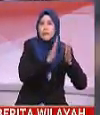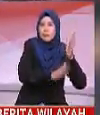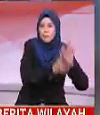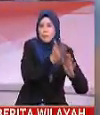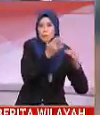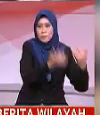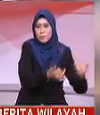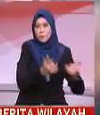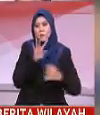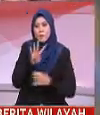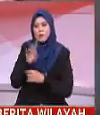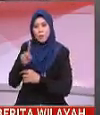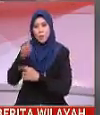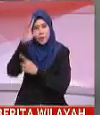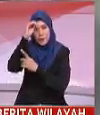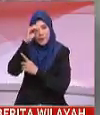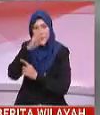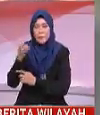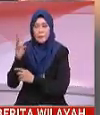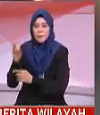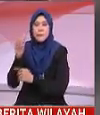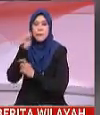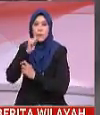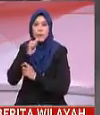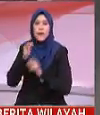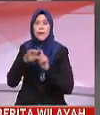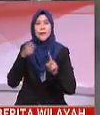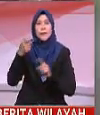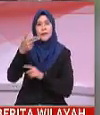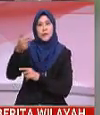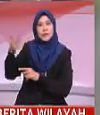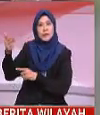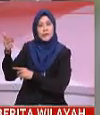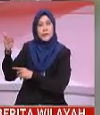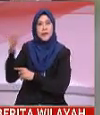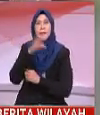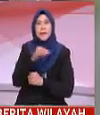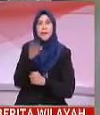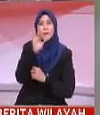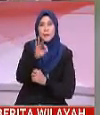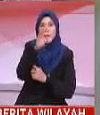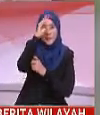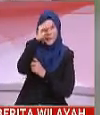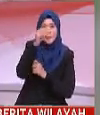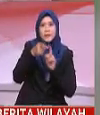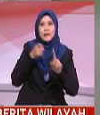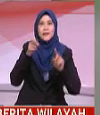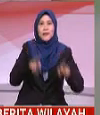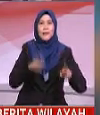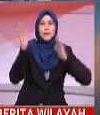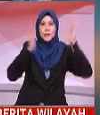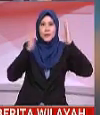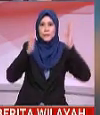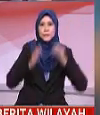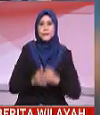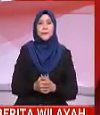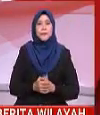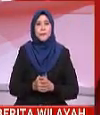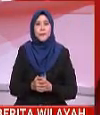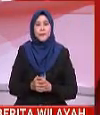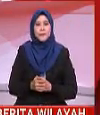melibatkan 41 lelaki dan 6 wanita warga negara Indonesia dan 9 lelaki warga tempatan.